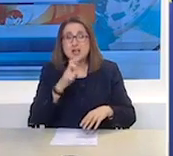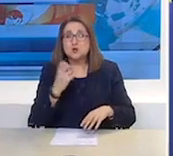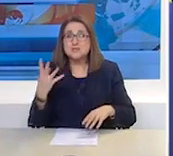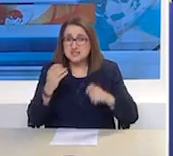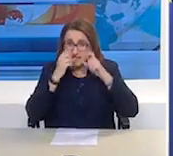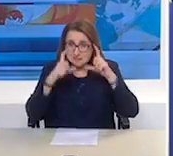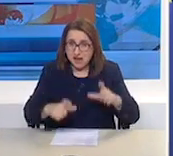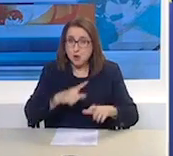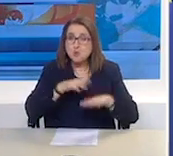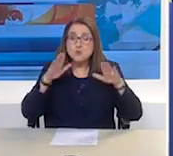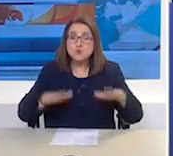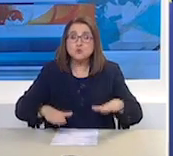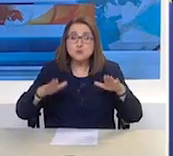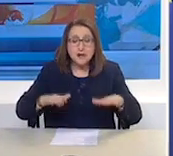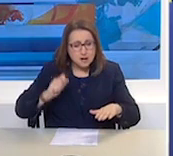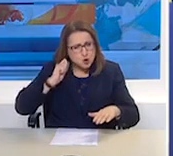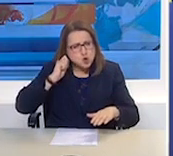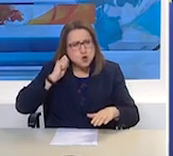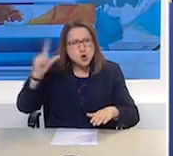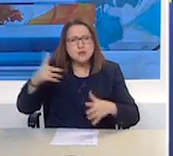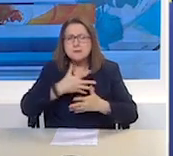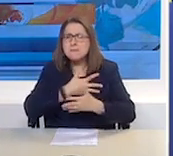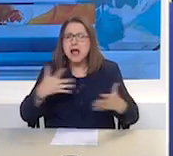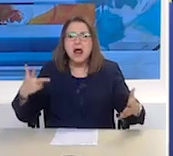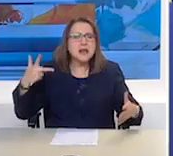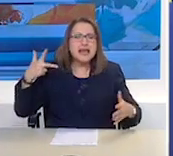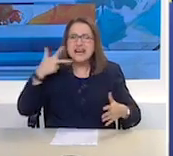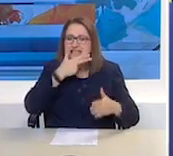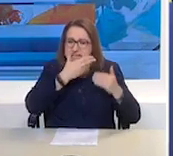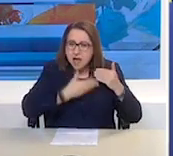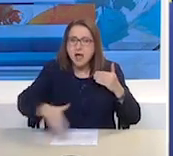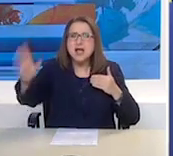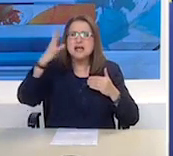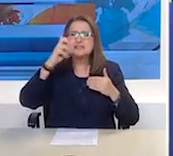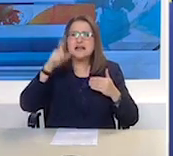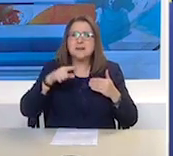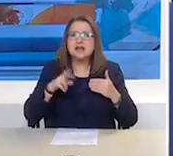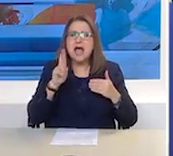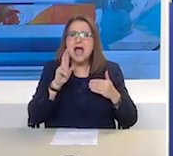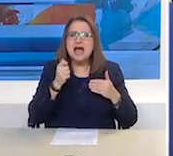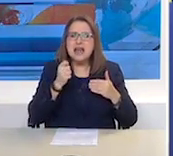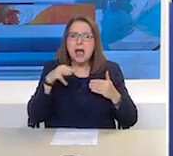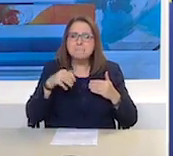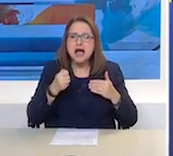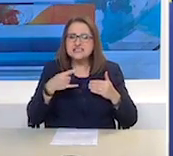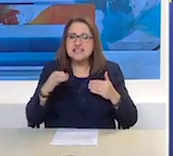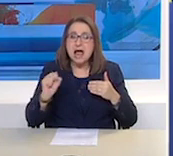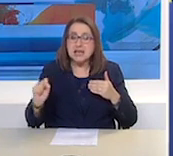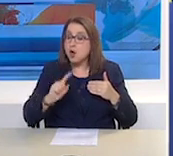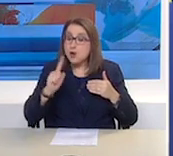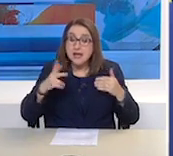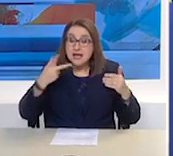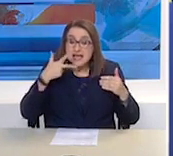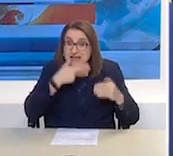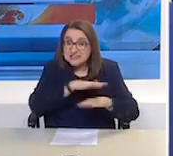μεγαλύτερες εορτές των Μουσουλμάνων, η εορτή για τη λύση της νηστείας του Ραμαζανιού, το Ιντ Αλ-Φίτρ. Φέτος δεν μπορεί να